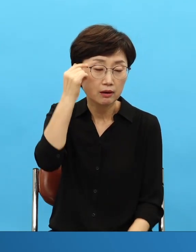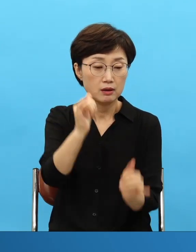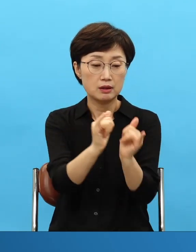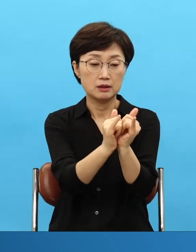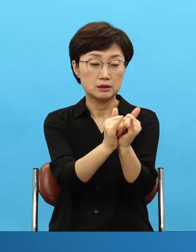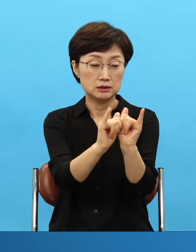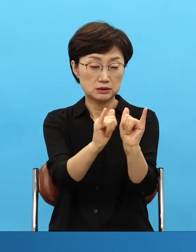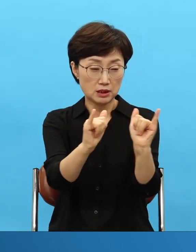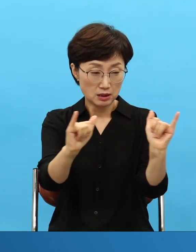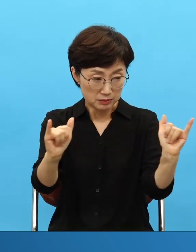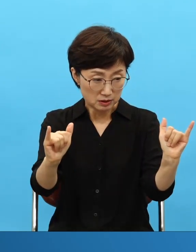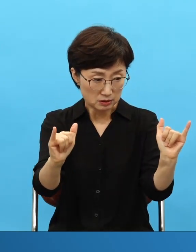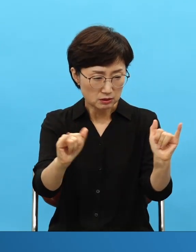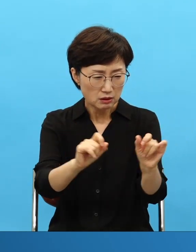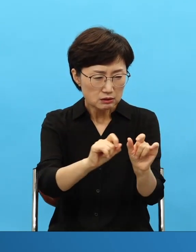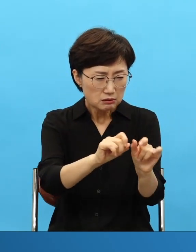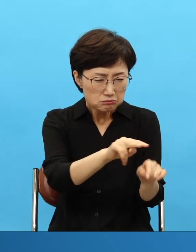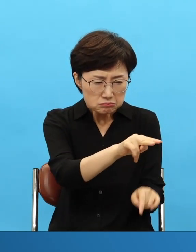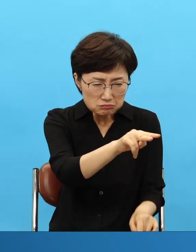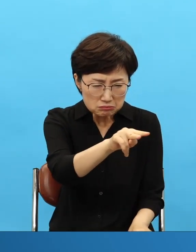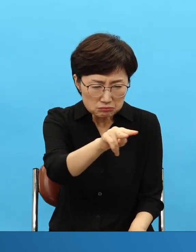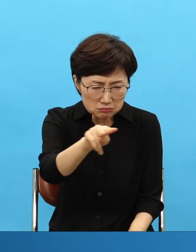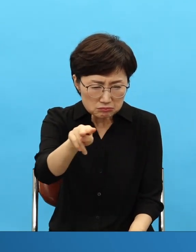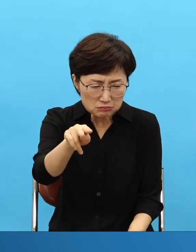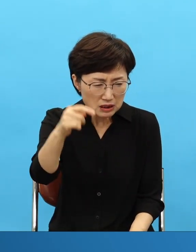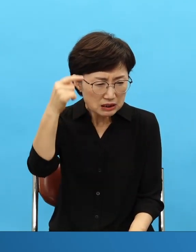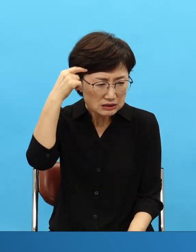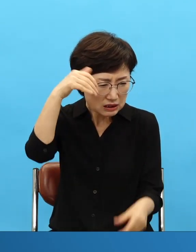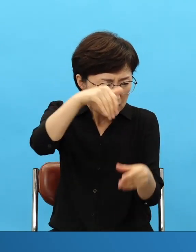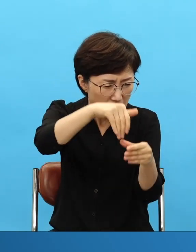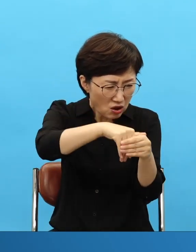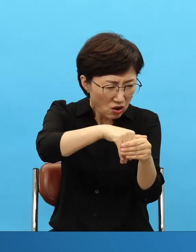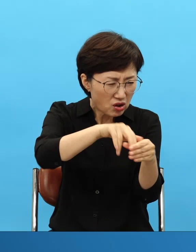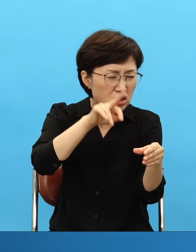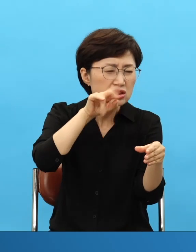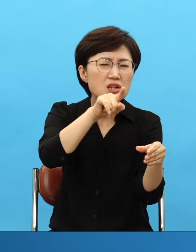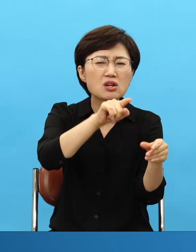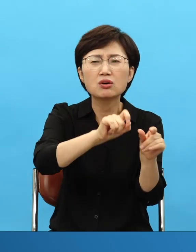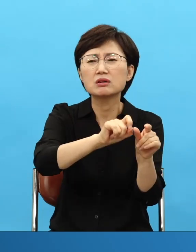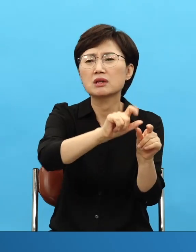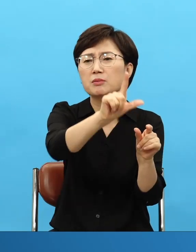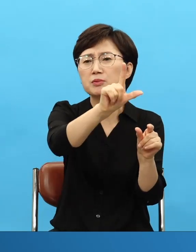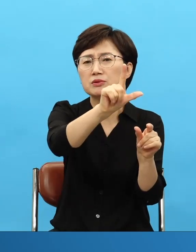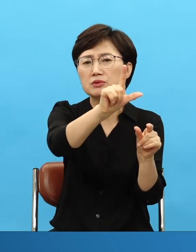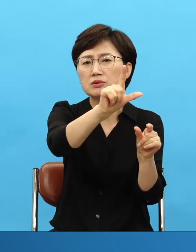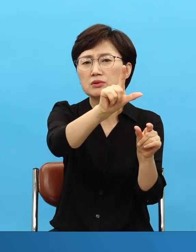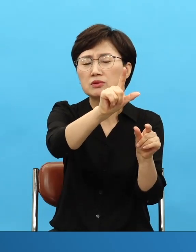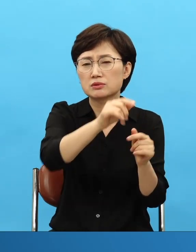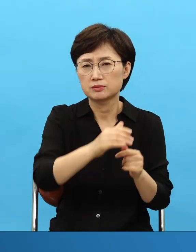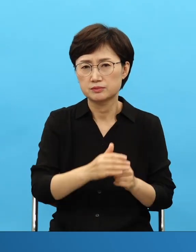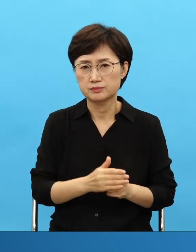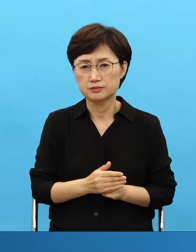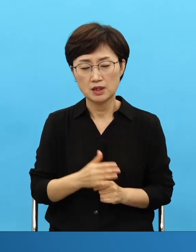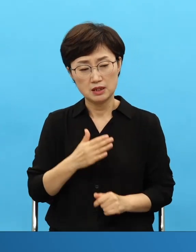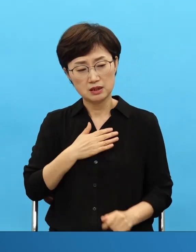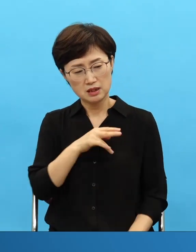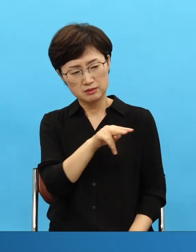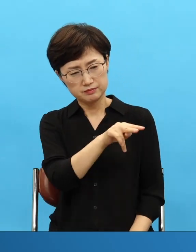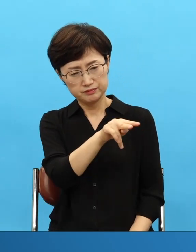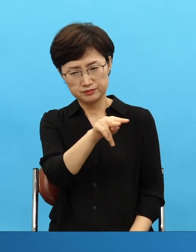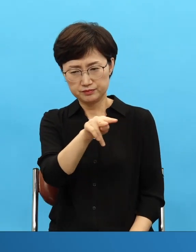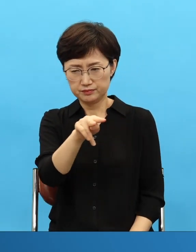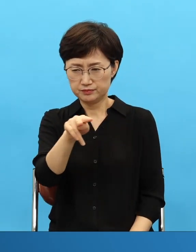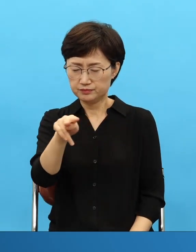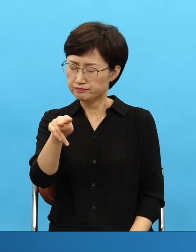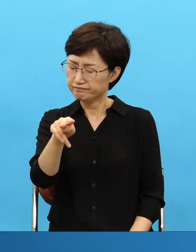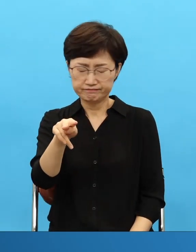틀린 거를 심어가지고 있어요. The reason for that is because most people are instilled with the wrong things. 뭐 제가 보기는